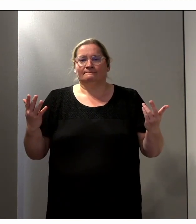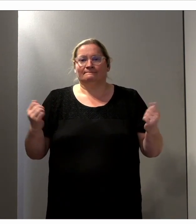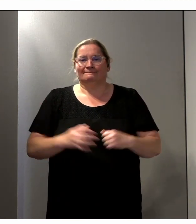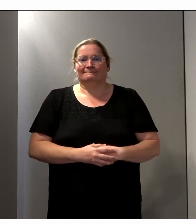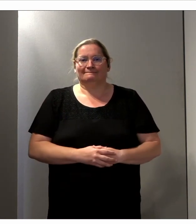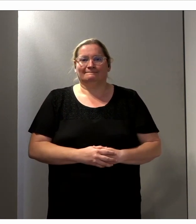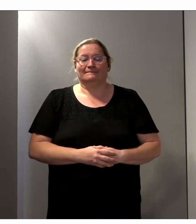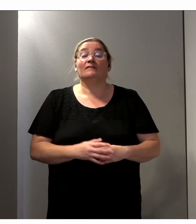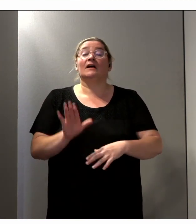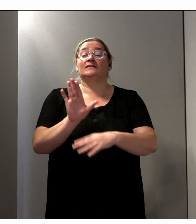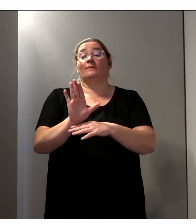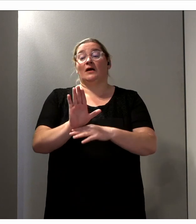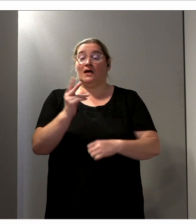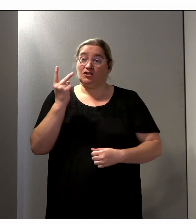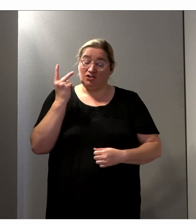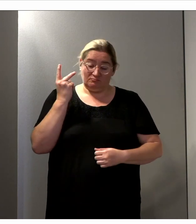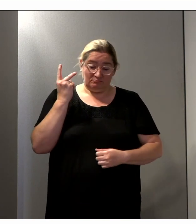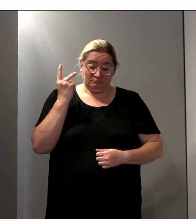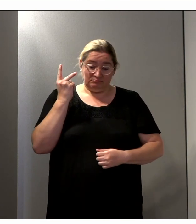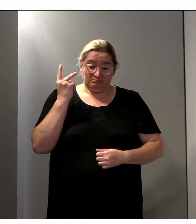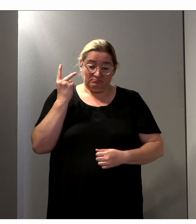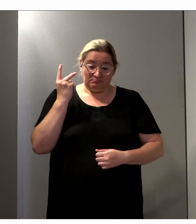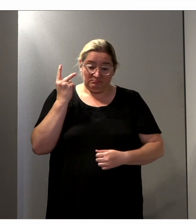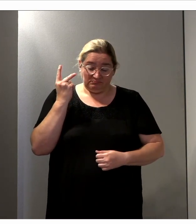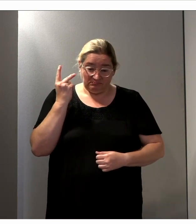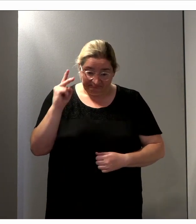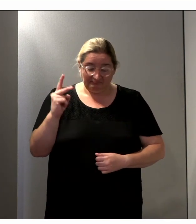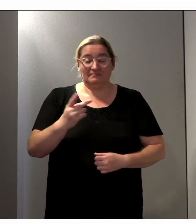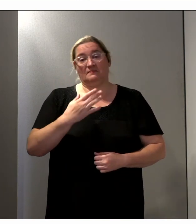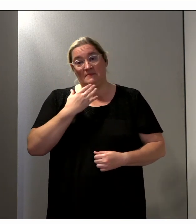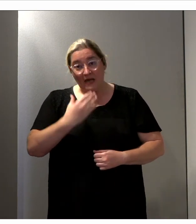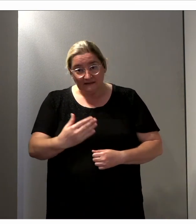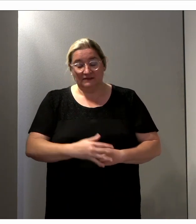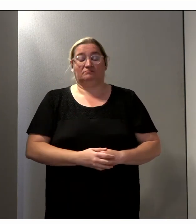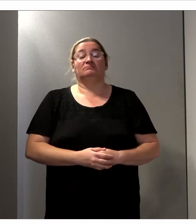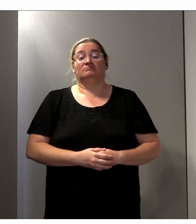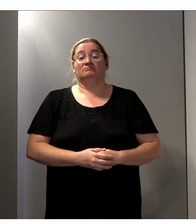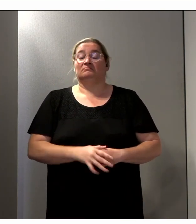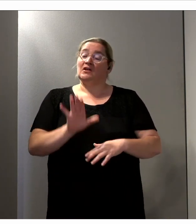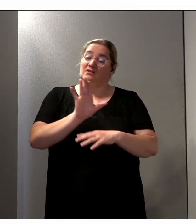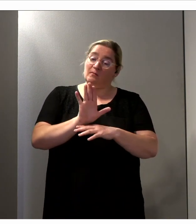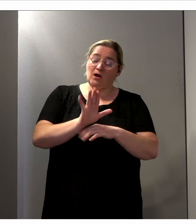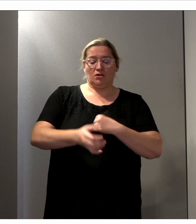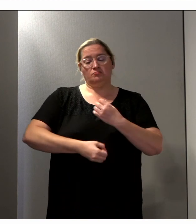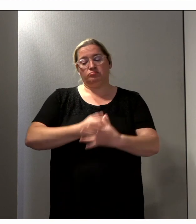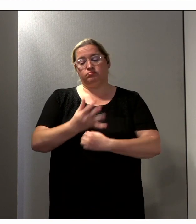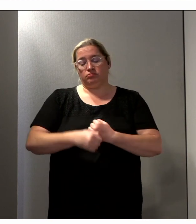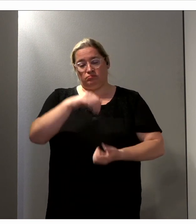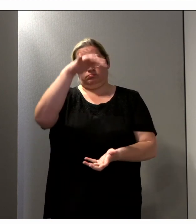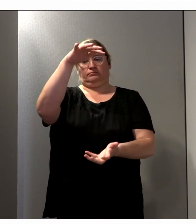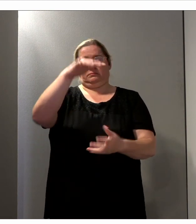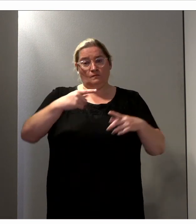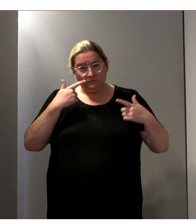Pour ce témoignage qui dénote effectivement la volonté et